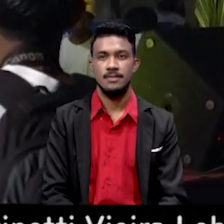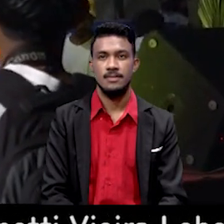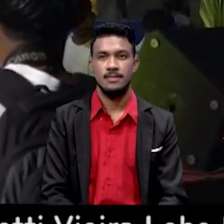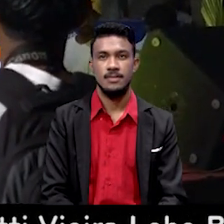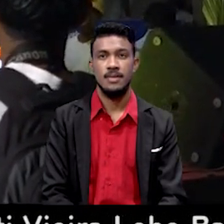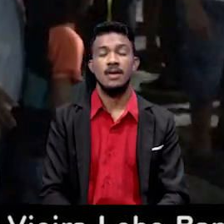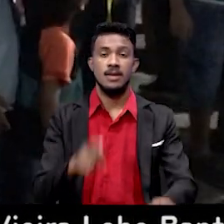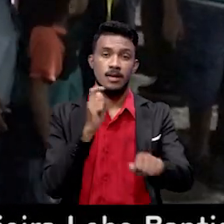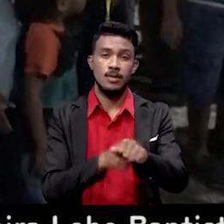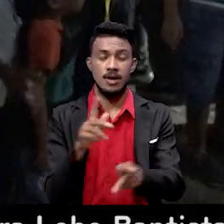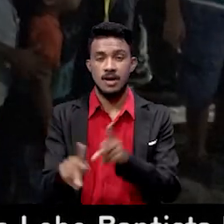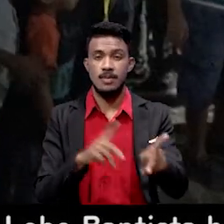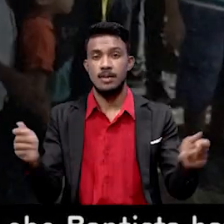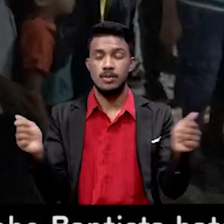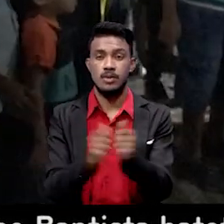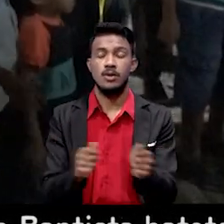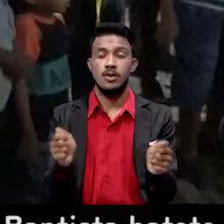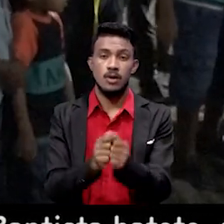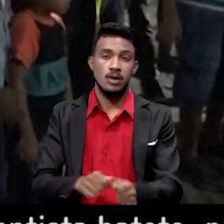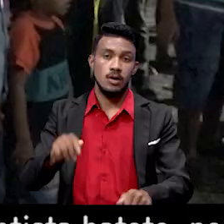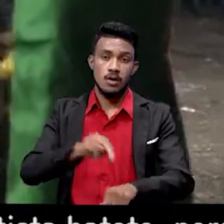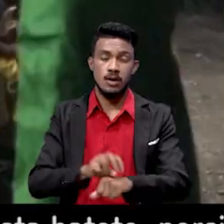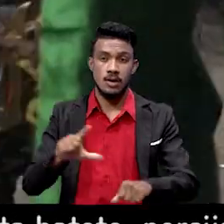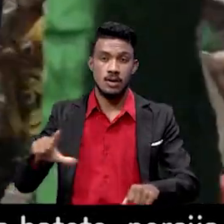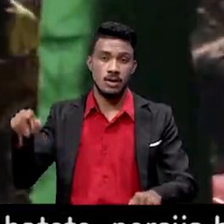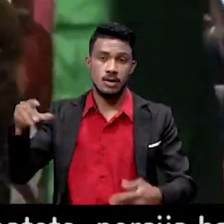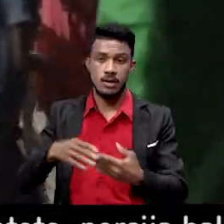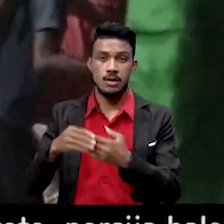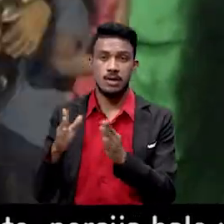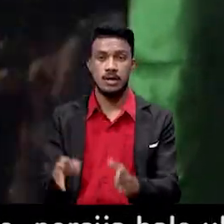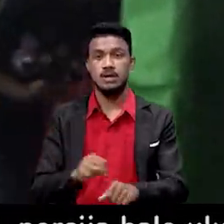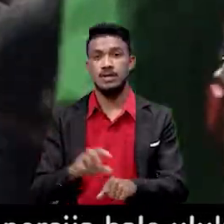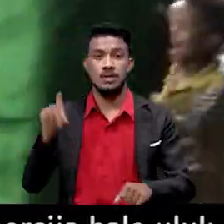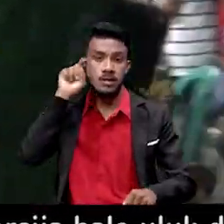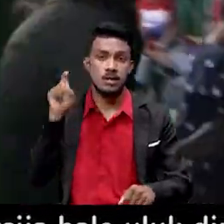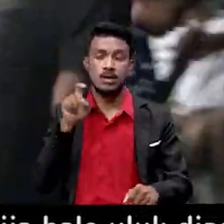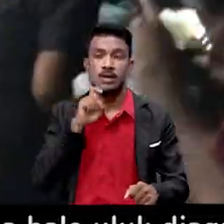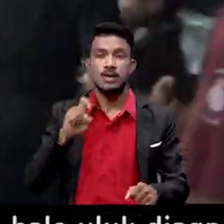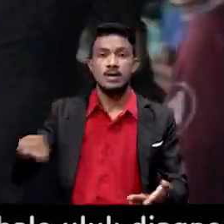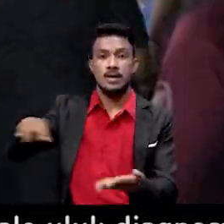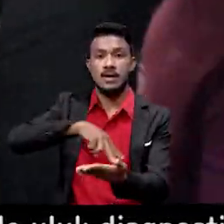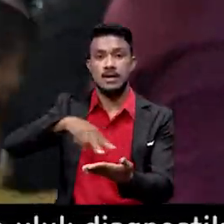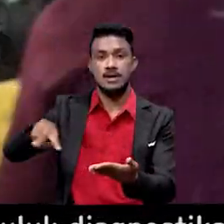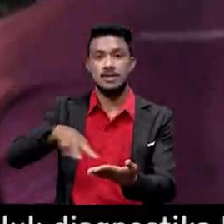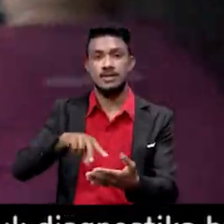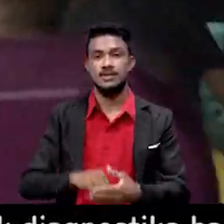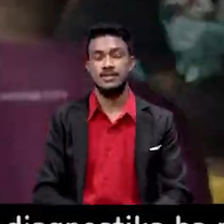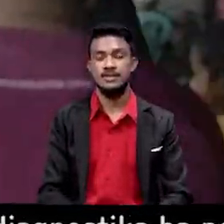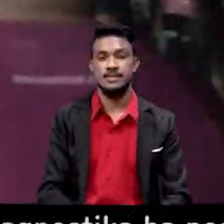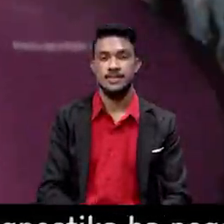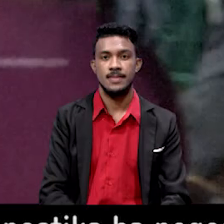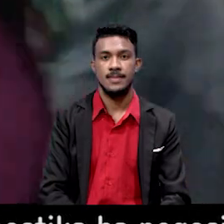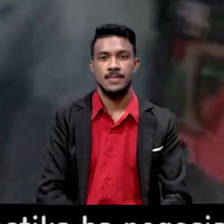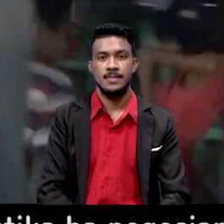Ia bibang ne komda di hamutu ko lider nasional festeja seremoni inaugurasaun ne ho bidu tebe no dahur. Jimmy Fernandez, Jovial da